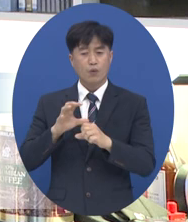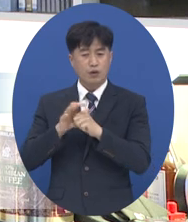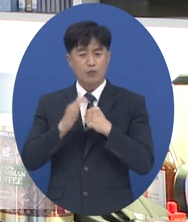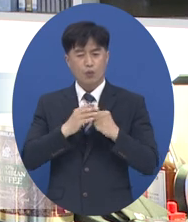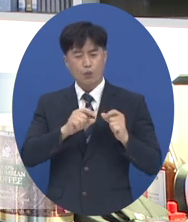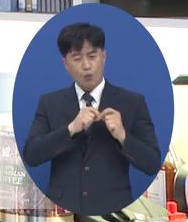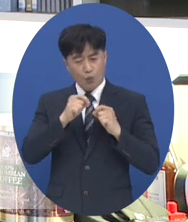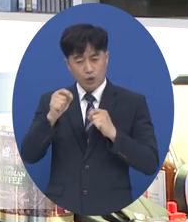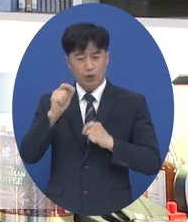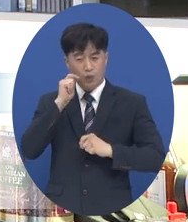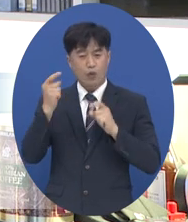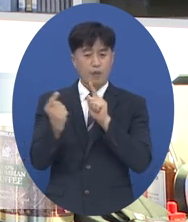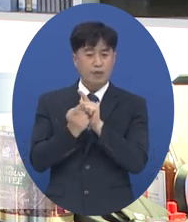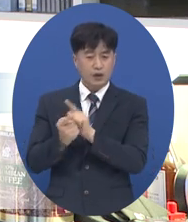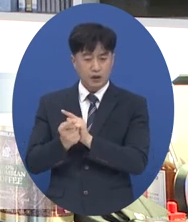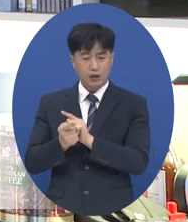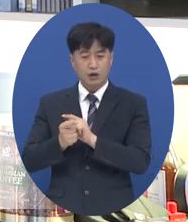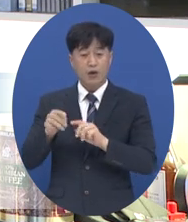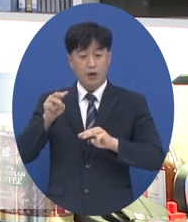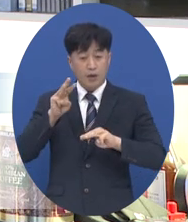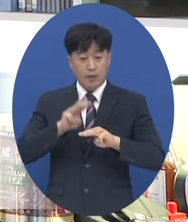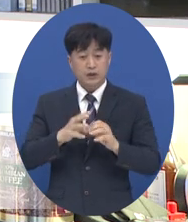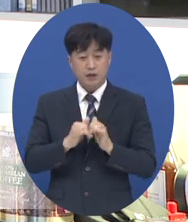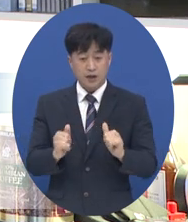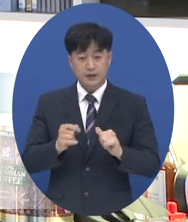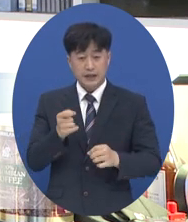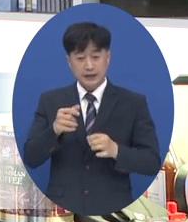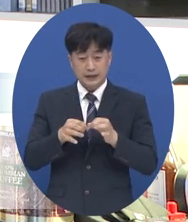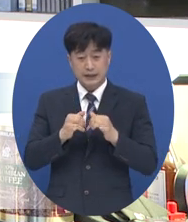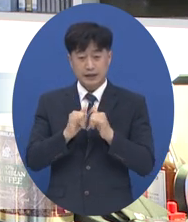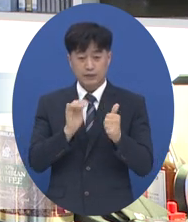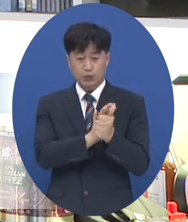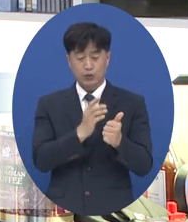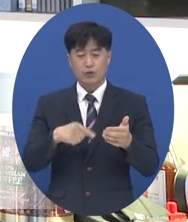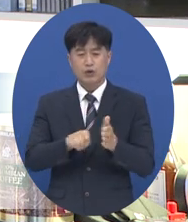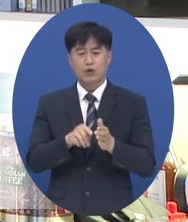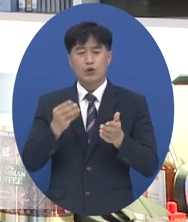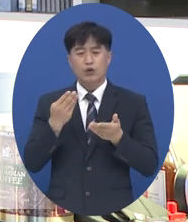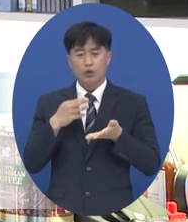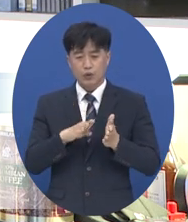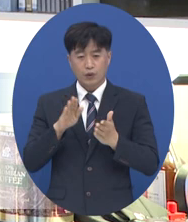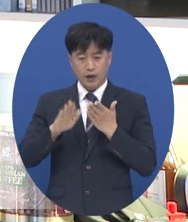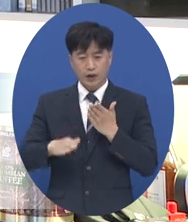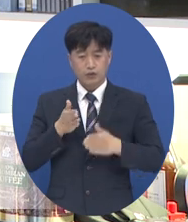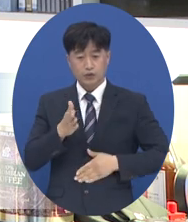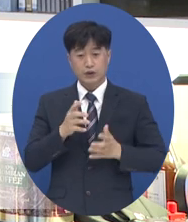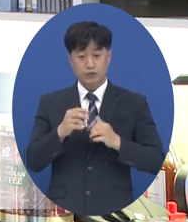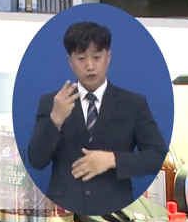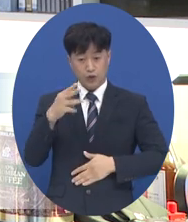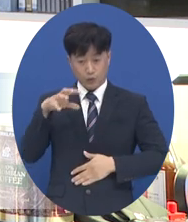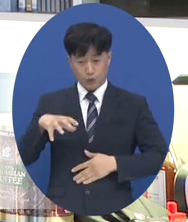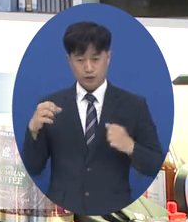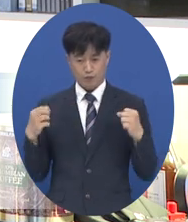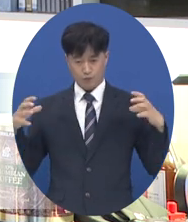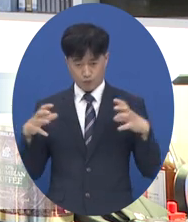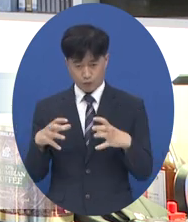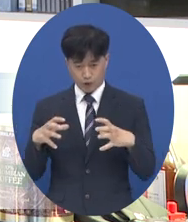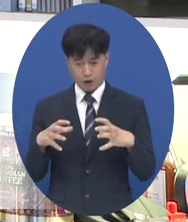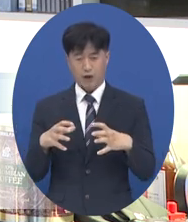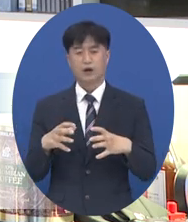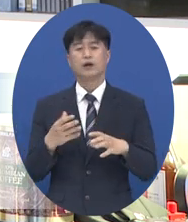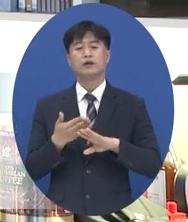어려움을 겪고 있는 돈의 농가와 소상 기웃 공연 의 지원을 위해 경기도 산하 전문기관 3곳이 힘을 함께 모았다는 점에서